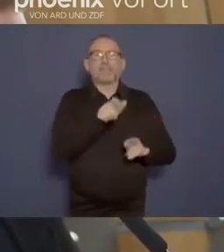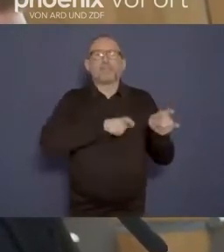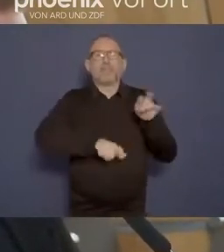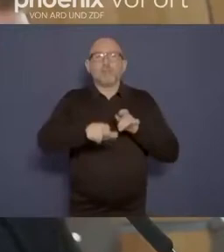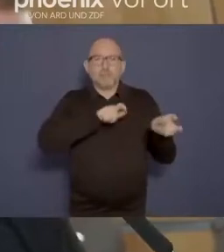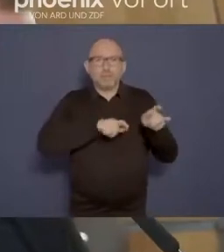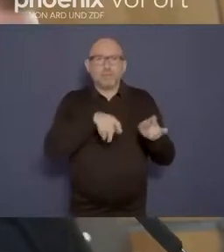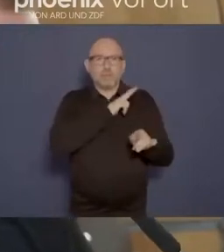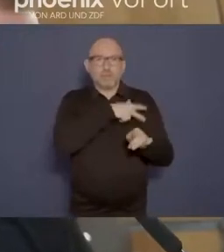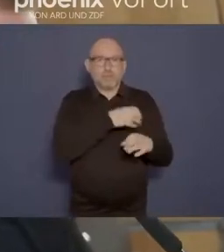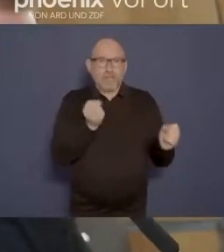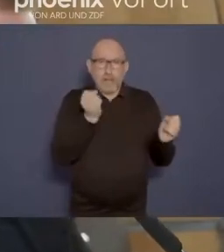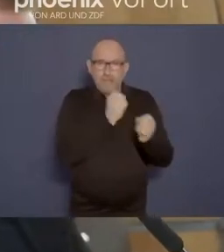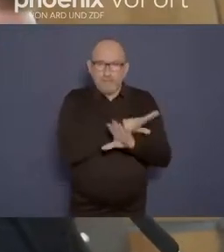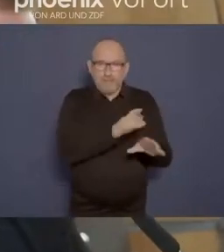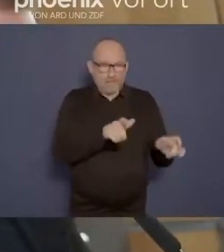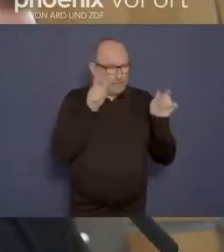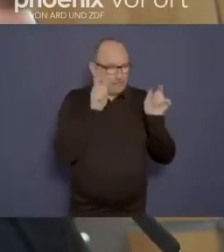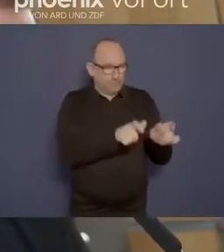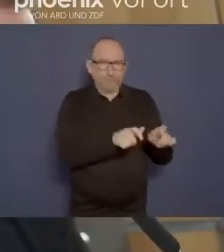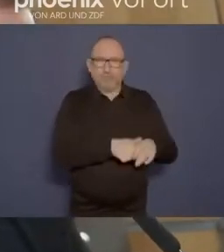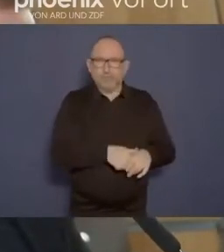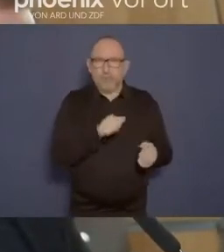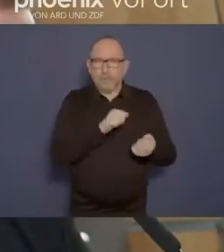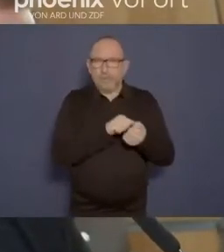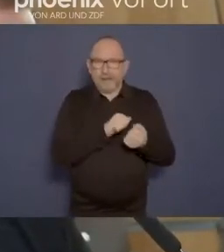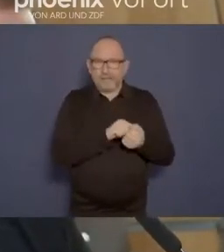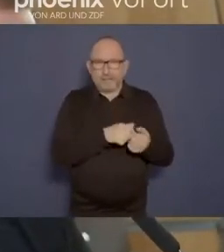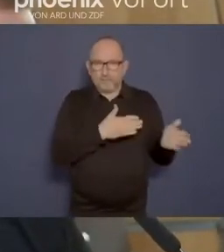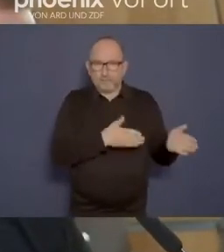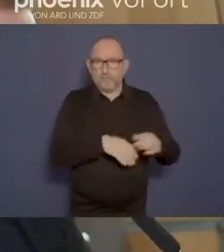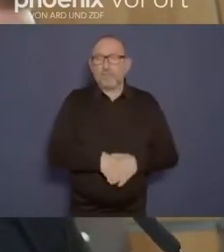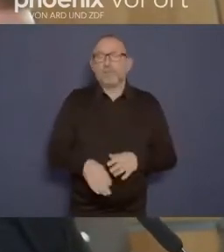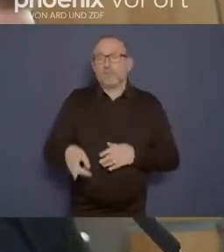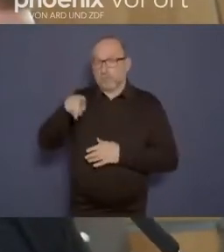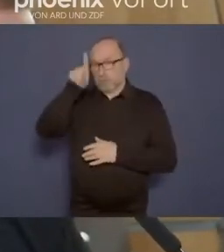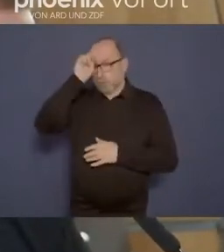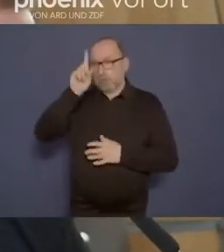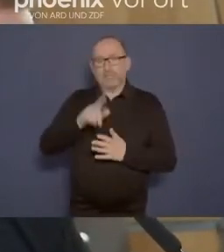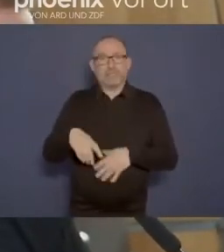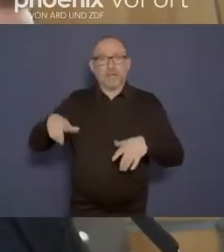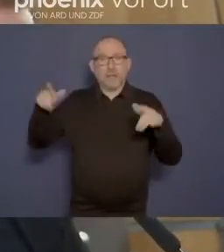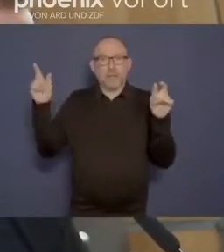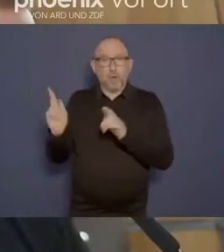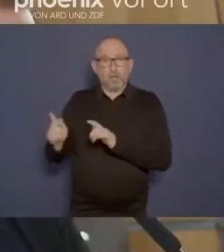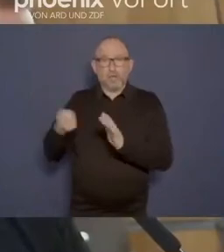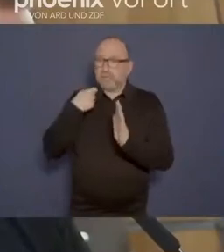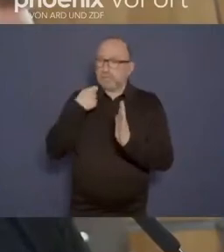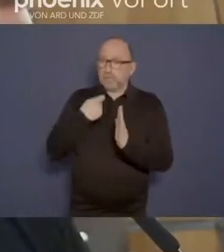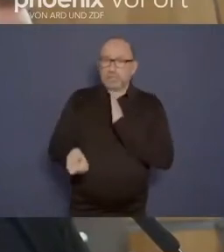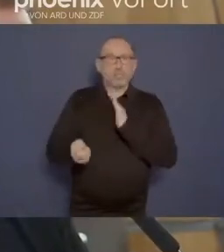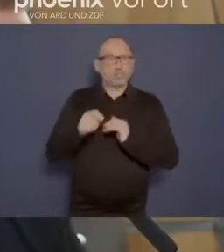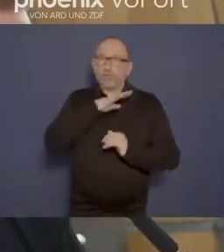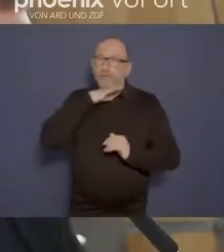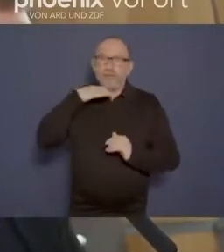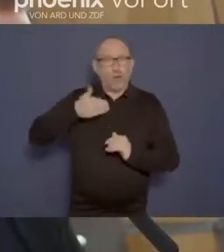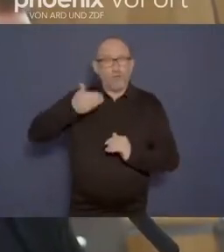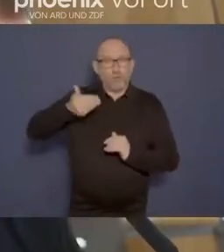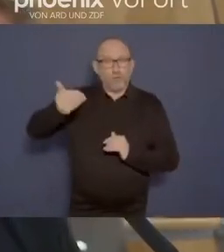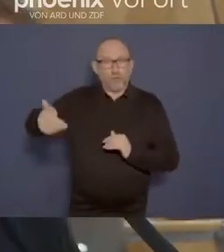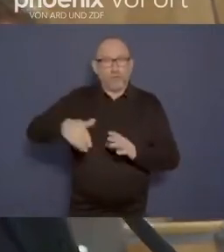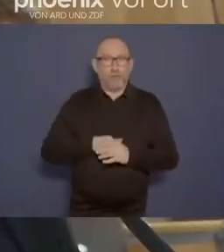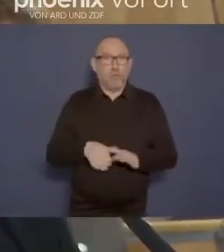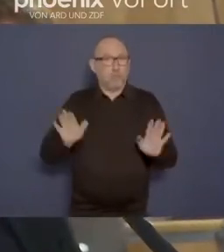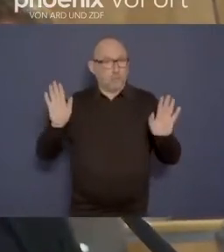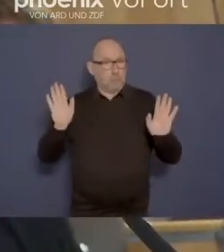sozialen Medien geblockt werden, zensiert, wie er das nennt. In Deutschland hat dieses Blocken und Zensieren inzwischen große Ausmaße. Teilweise kann man nicht mal mehr aus